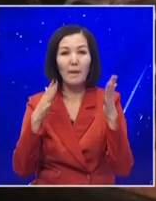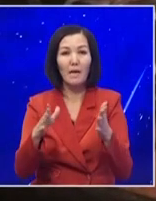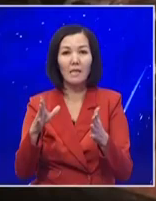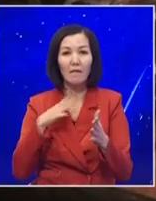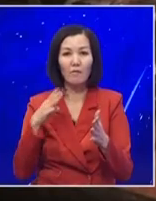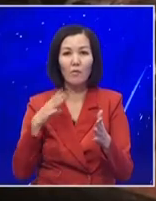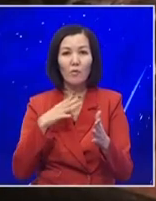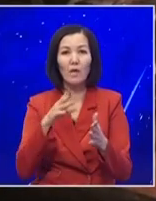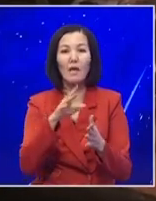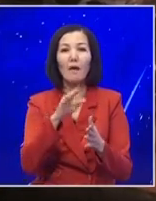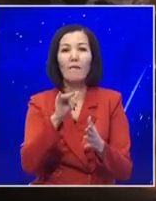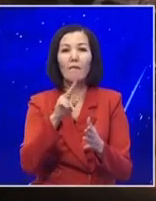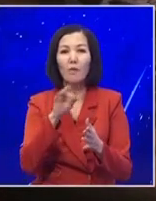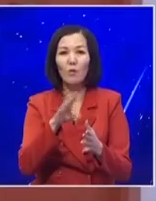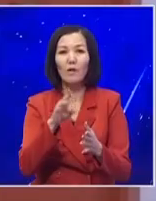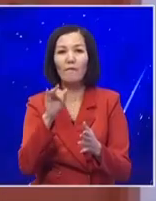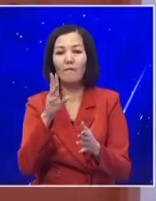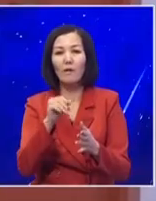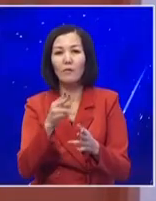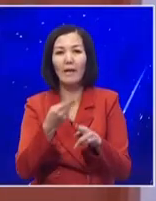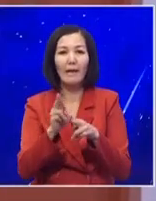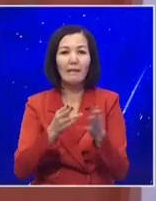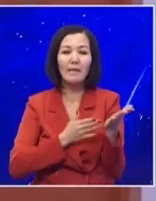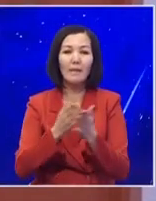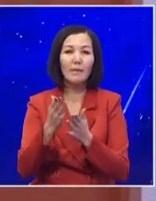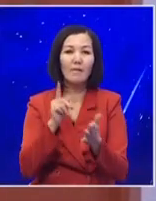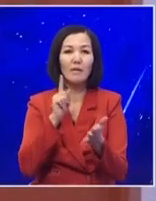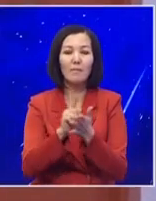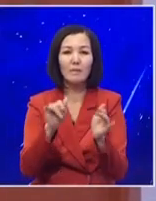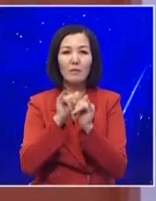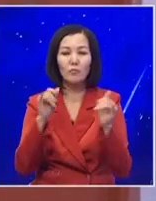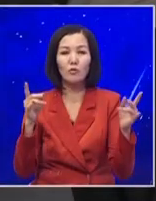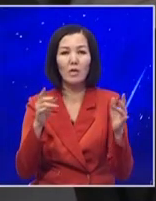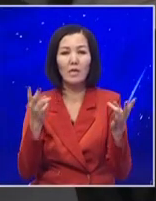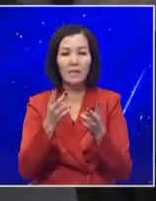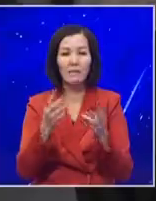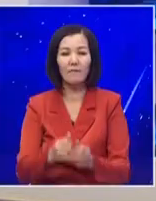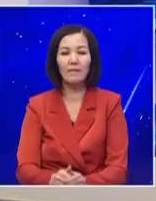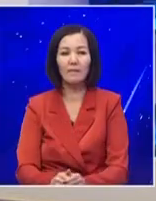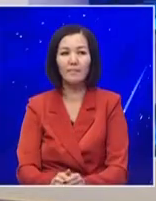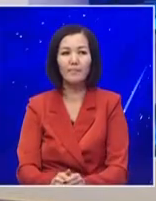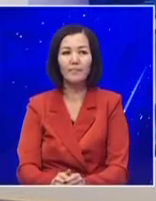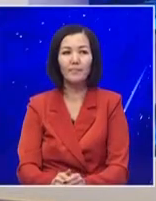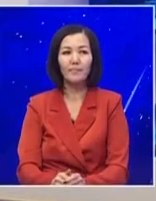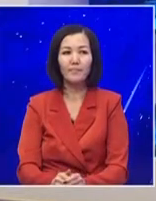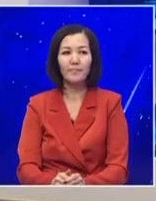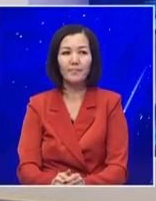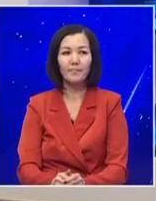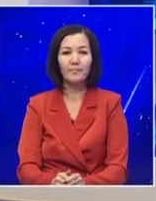и фауной, и это направление непременно нужно развивать. Рынка товар экспортируется и в соседнюю Россию. Там